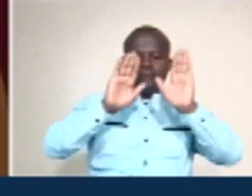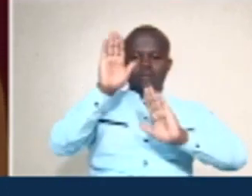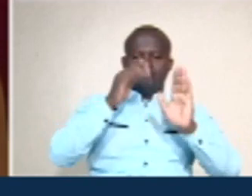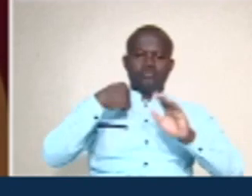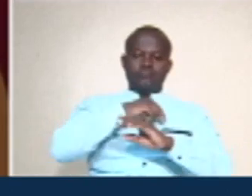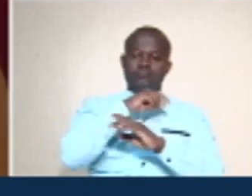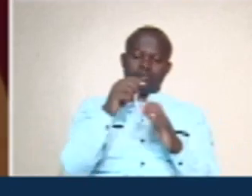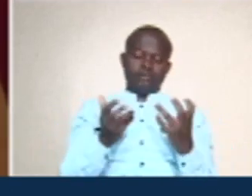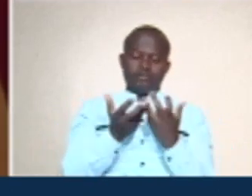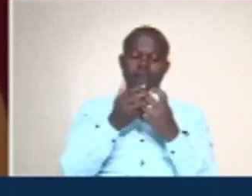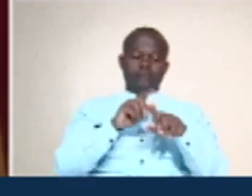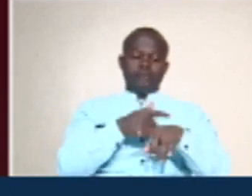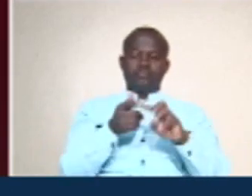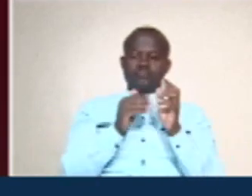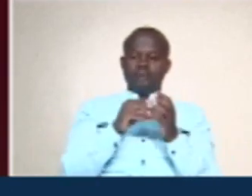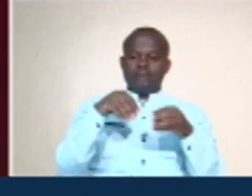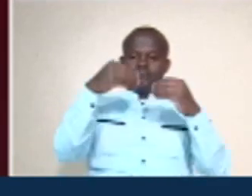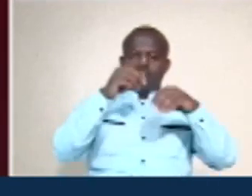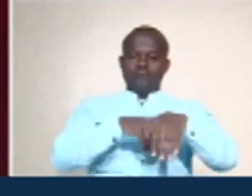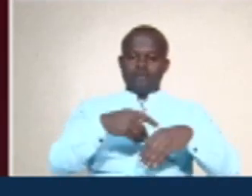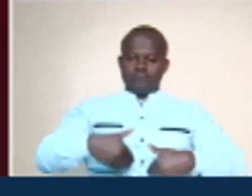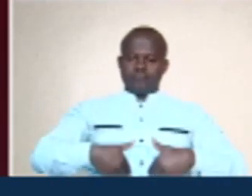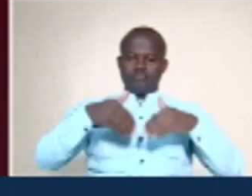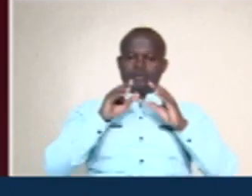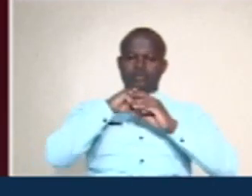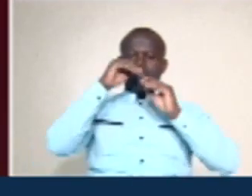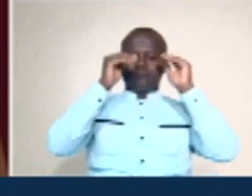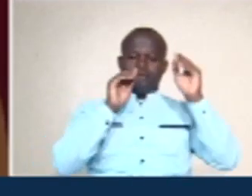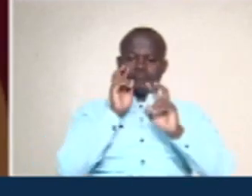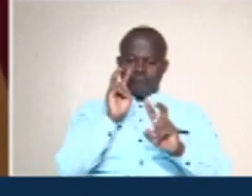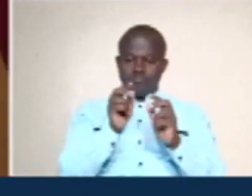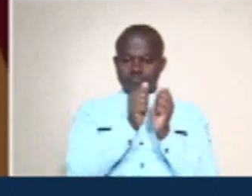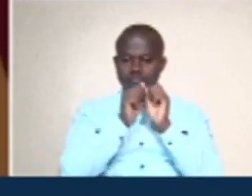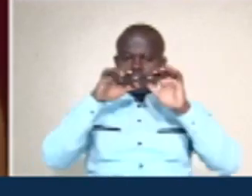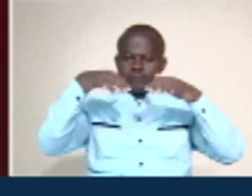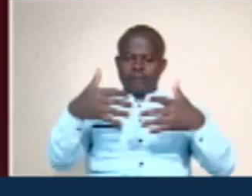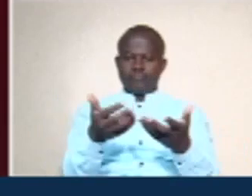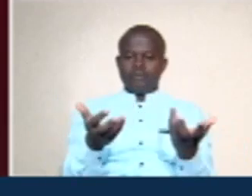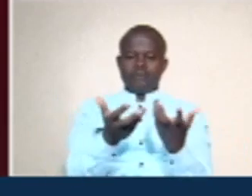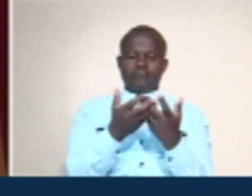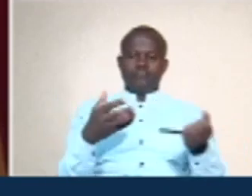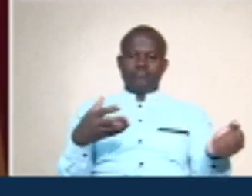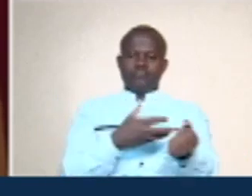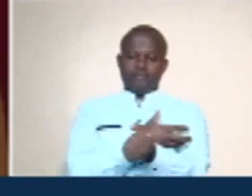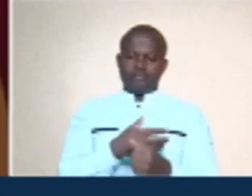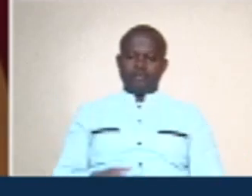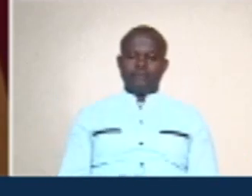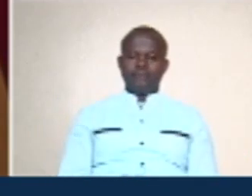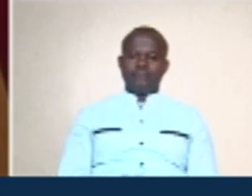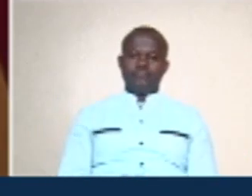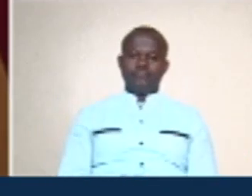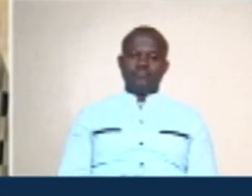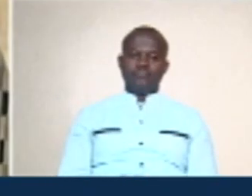Dukwiye kujyana n'igihe kandi tugaha umwanya urubyiruko mu rwego rwo kurebera hamwe uburyo bwo guhuza imbaraga.